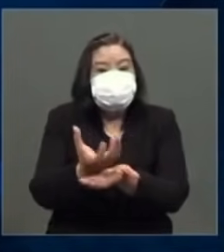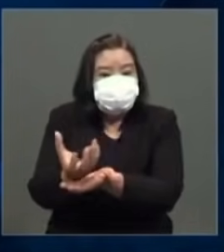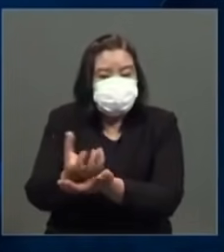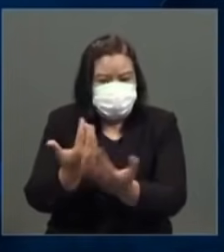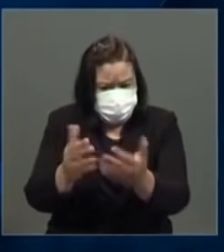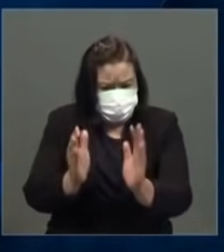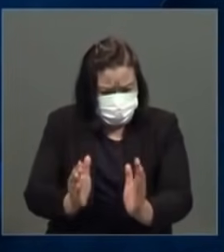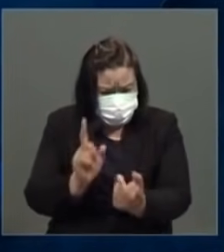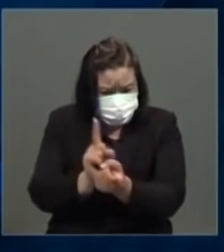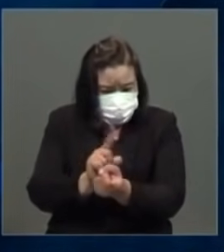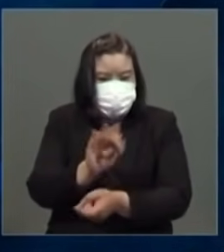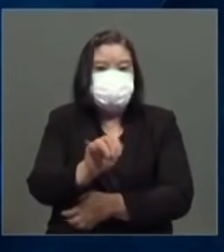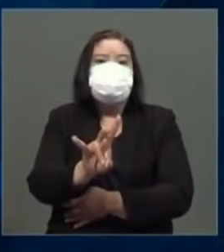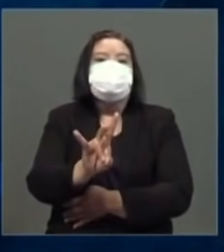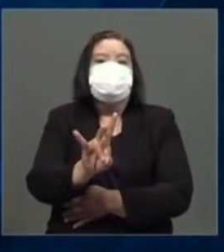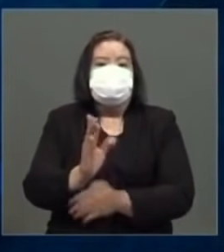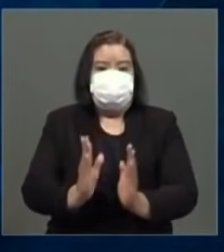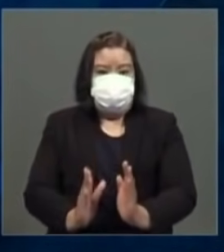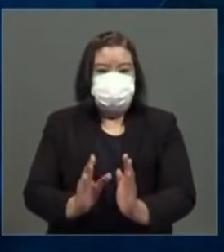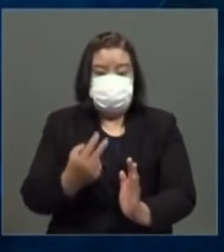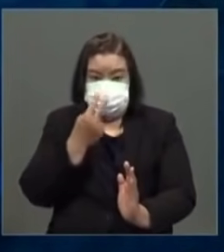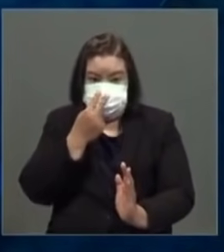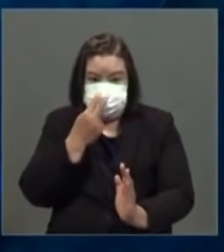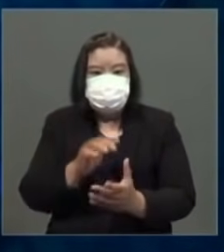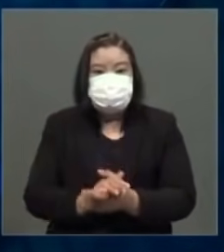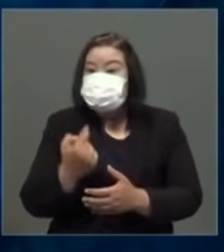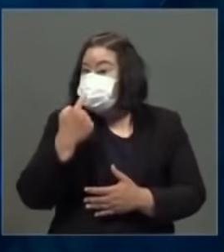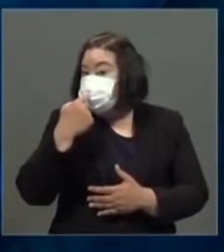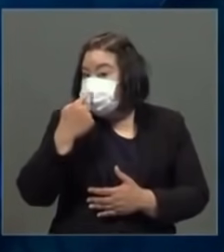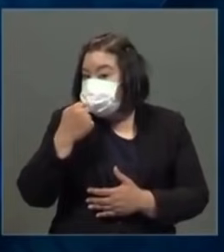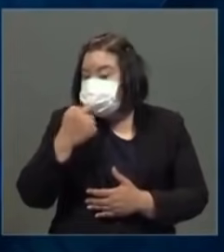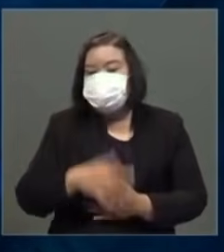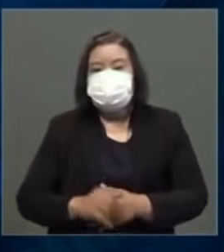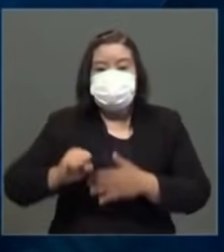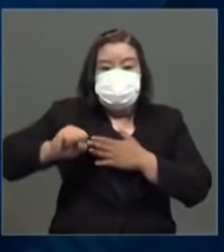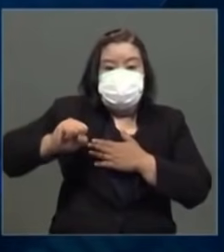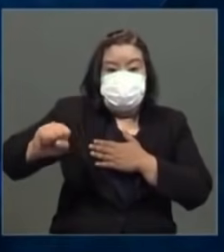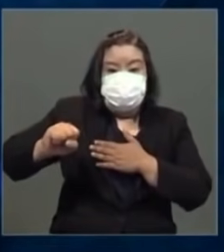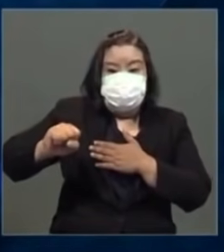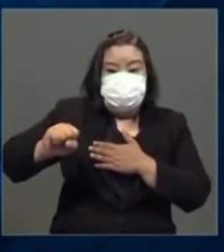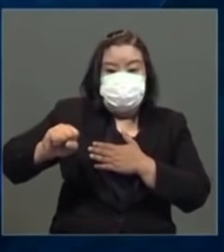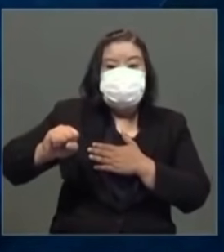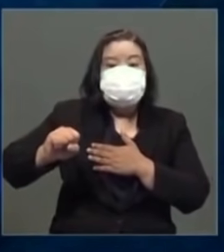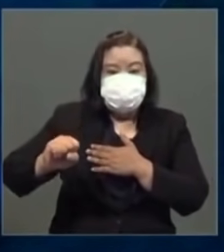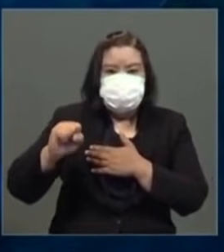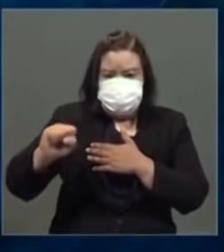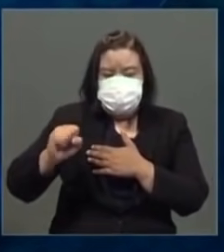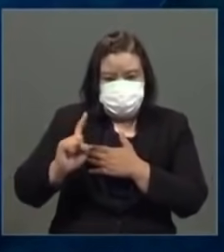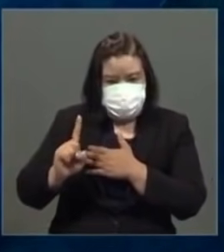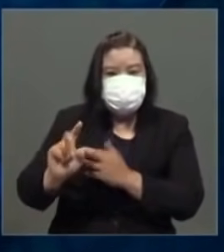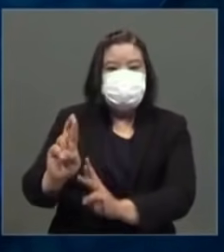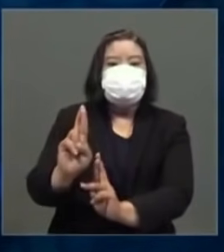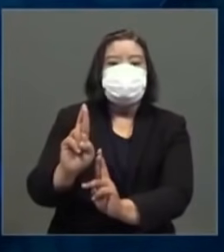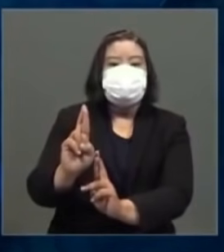รายเพิ่มเติมก็เลยทำให้ในตารางที่เป็นจุดแดงๆนะครับขวามือเป็นจุดที่เราจะต้องเฝ้าระวัง